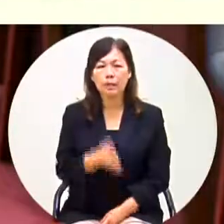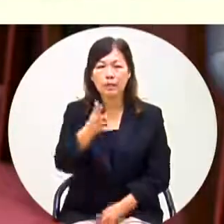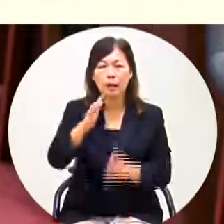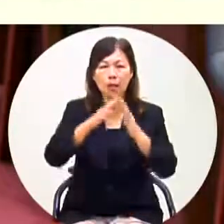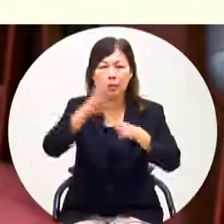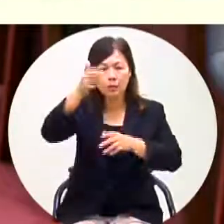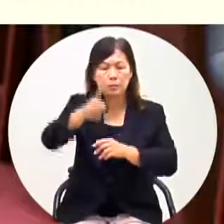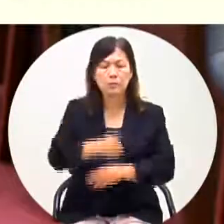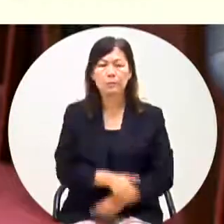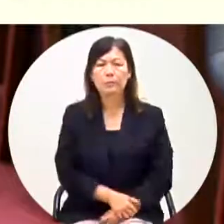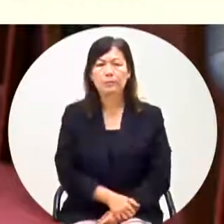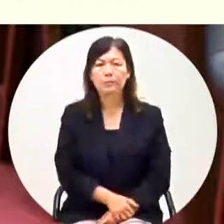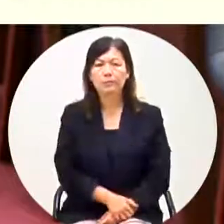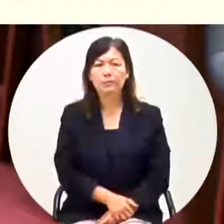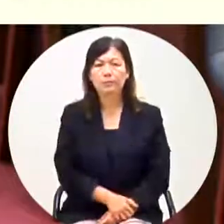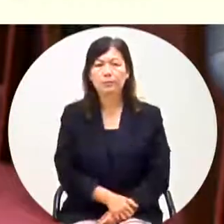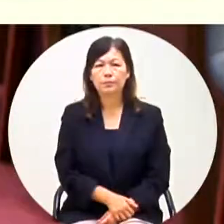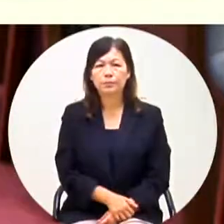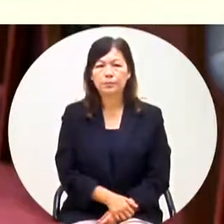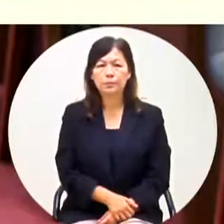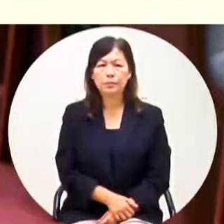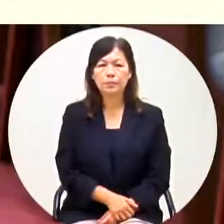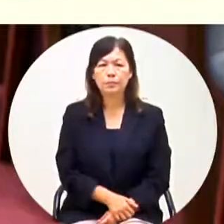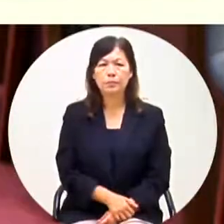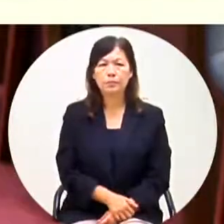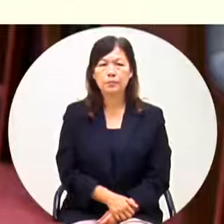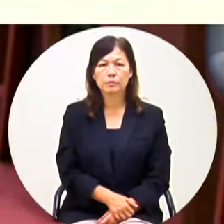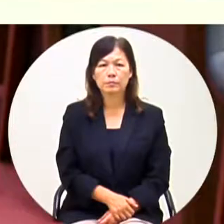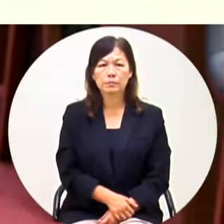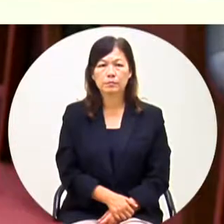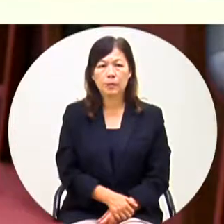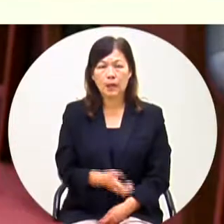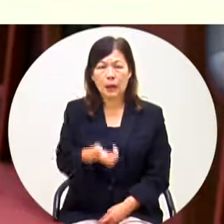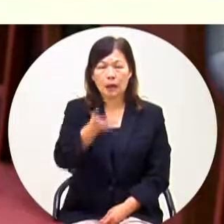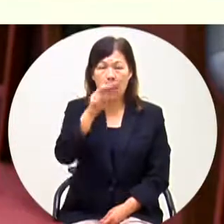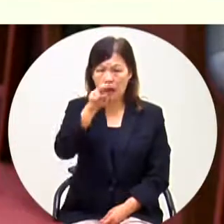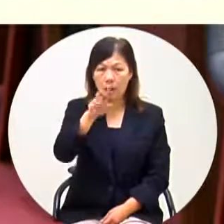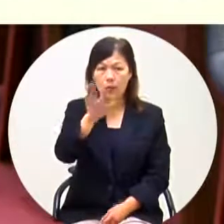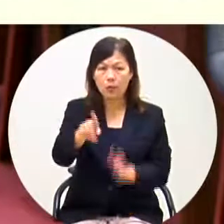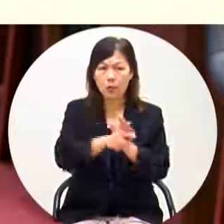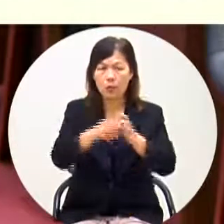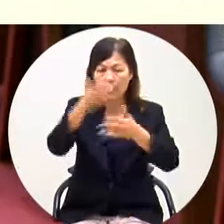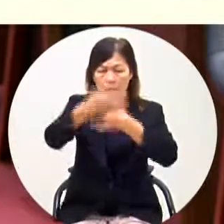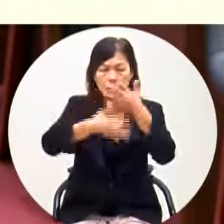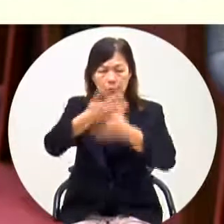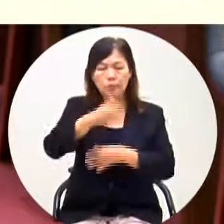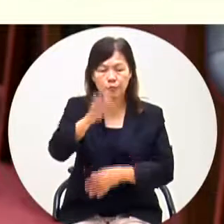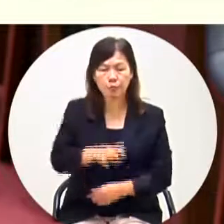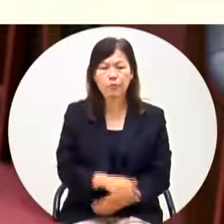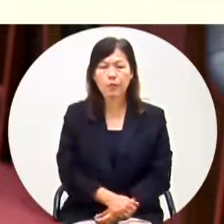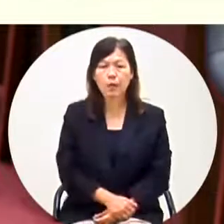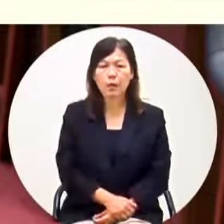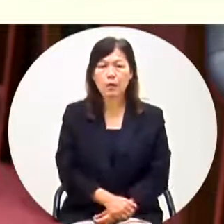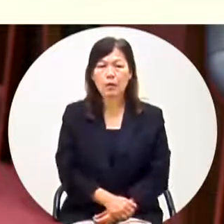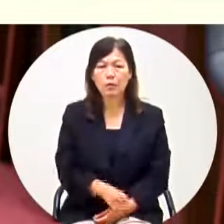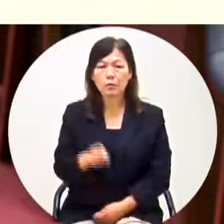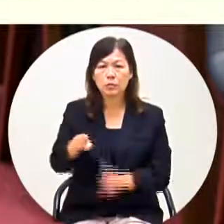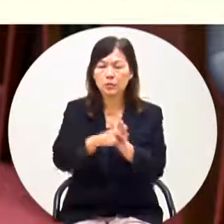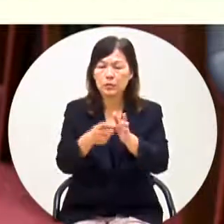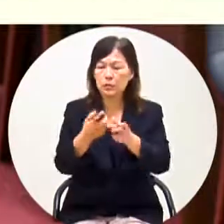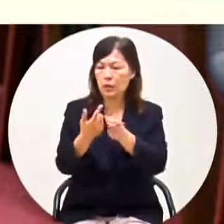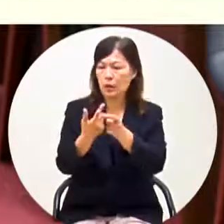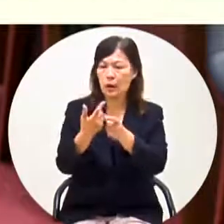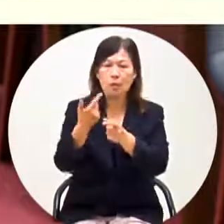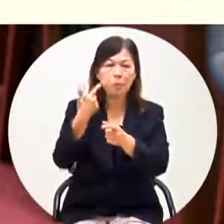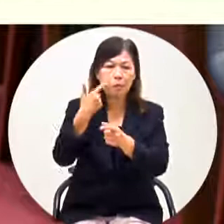仔日拄则你老看过影音档哈，这种是单半前所争取的案件，我